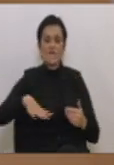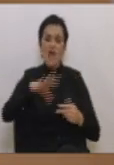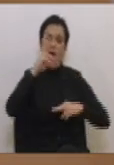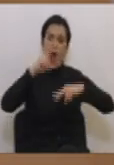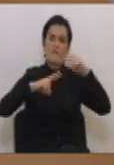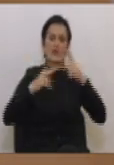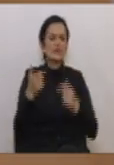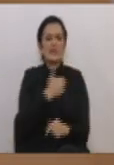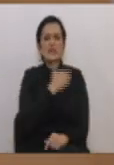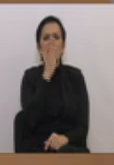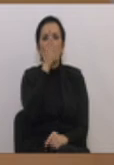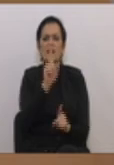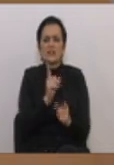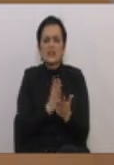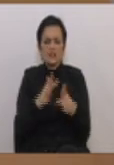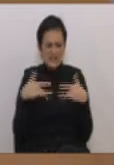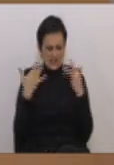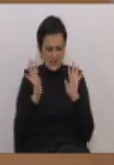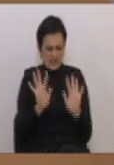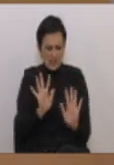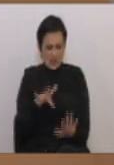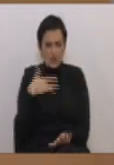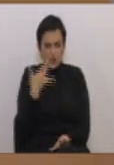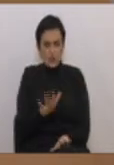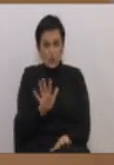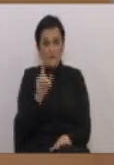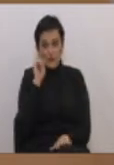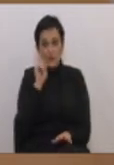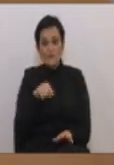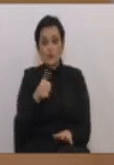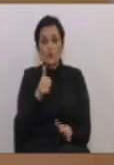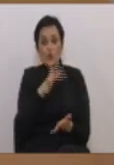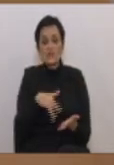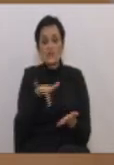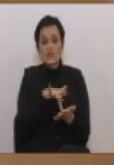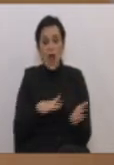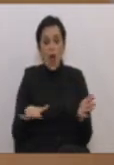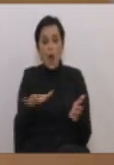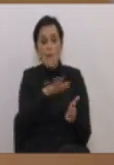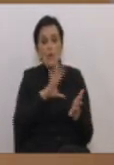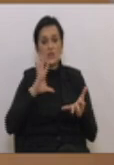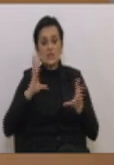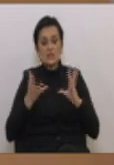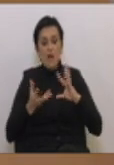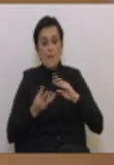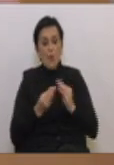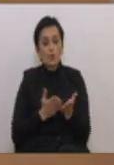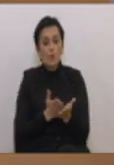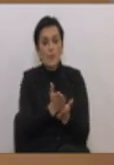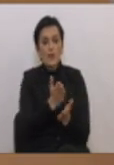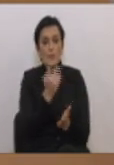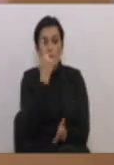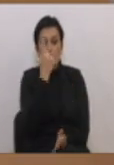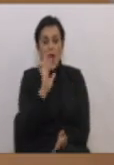რის იმედი გაქვს ეს სიზღი, სიძულვილი, ვიცით ხო, როგორ სამოქალაქო კონფრონტაციაზე მიდის ყველაფერი საბოლოო ჯამში მივა ყველაფერი მარტო